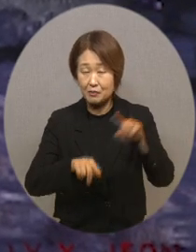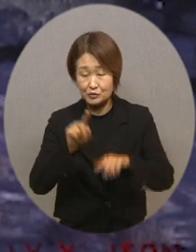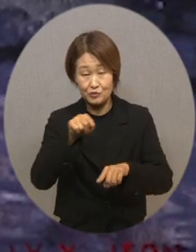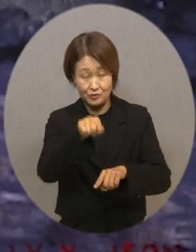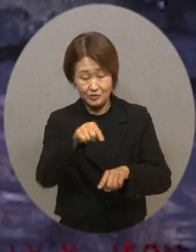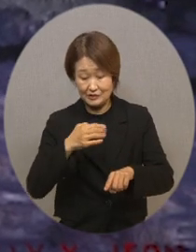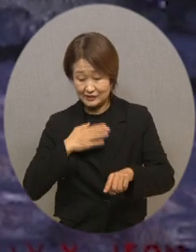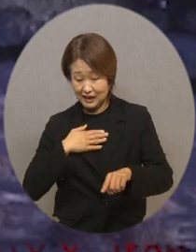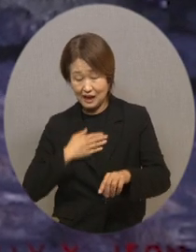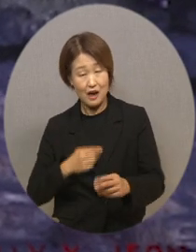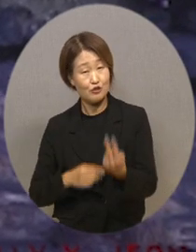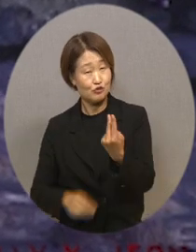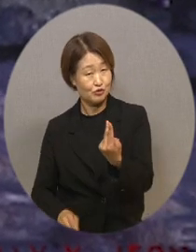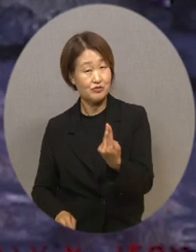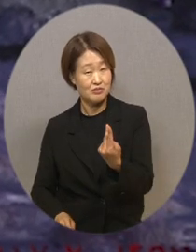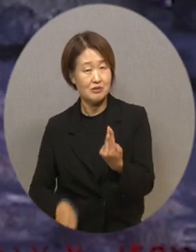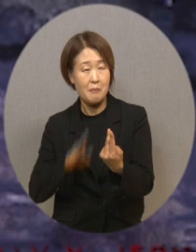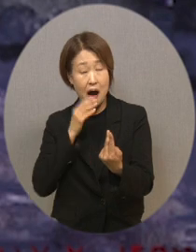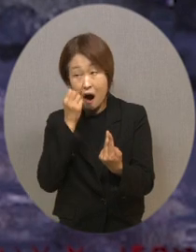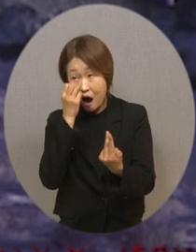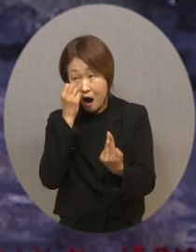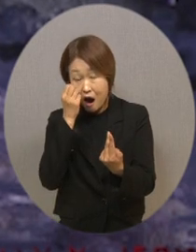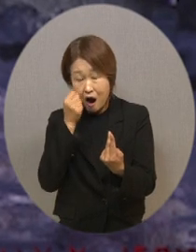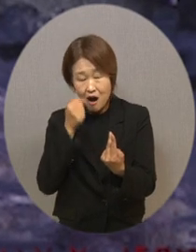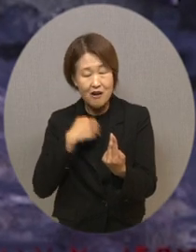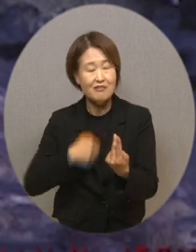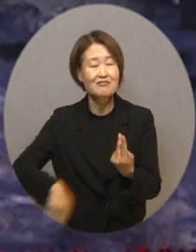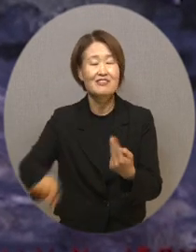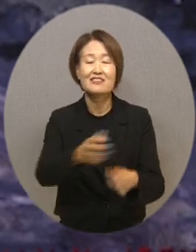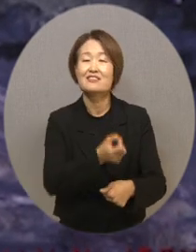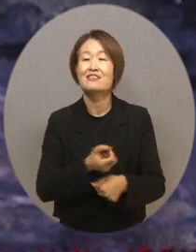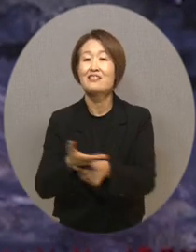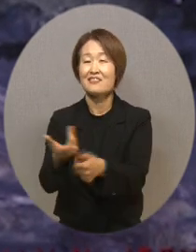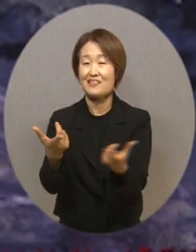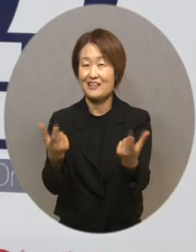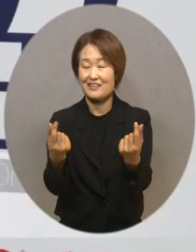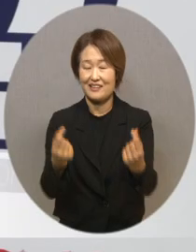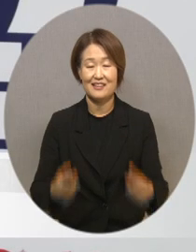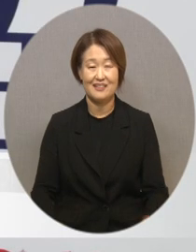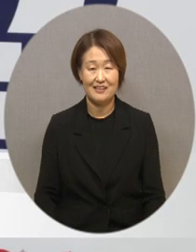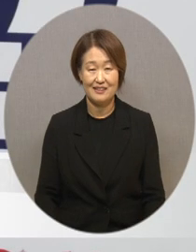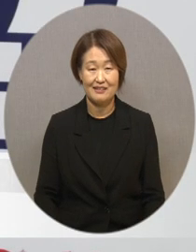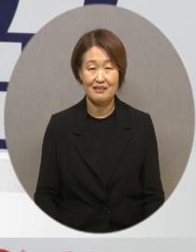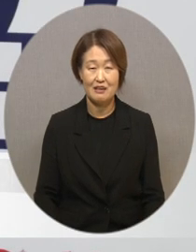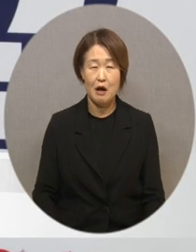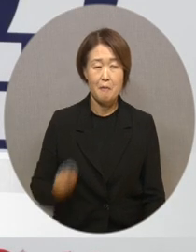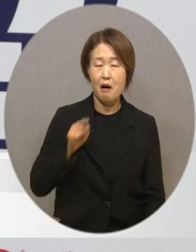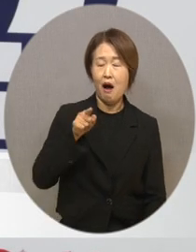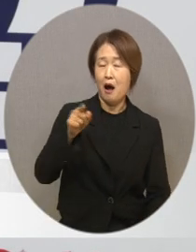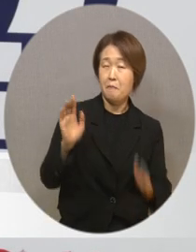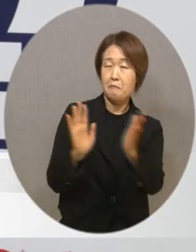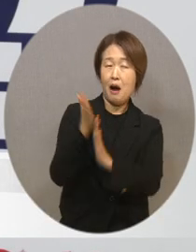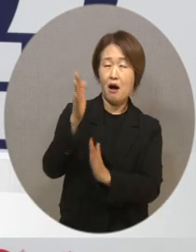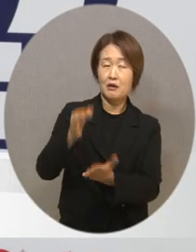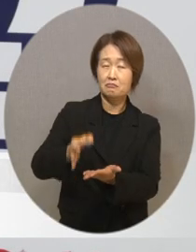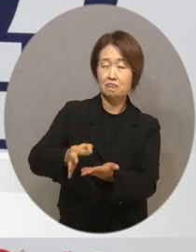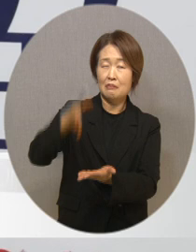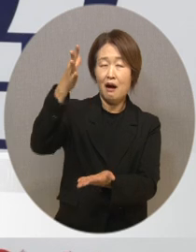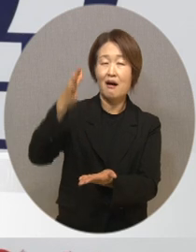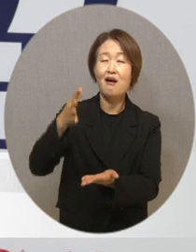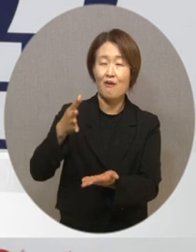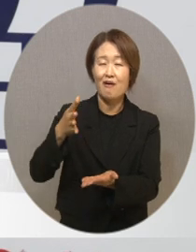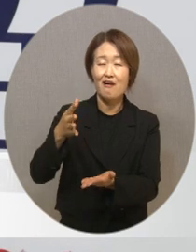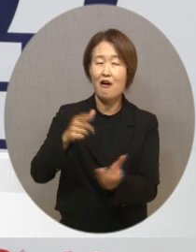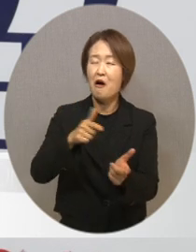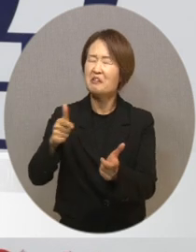신비로운 경험을 우리에게도 전달해주는 것 같습니다. 멀리 있고 화려하고 비싸고 뭐